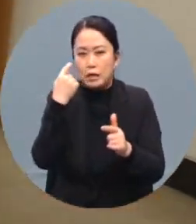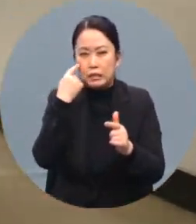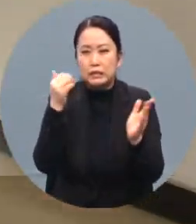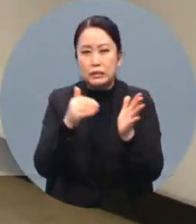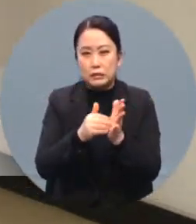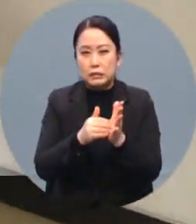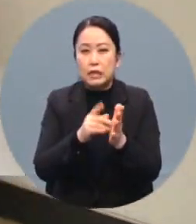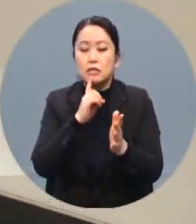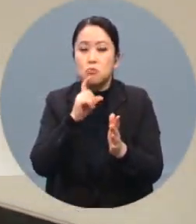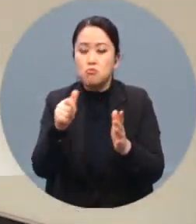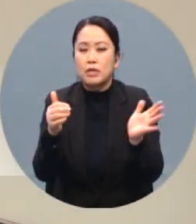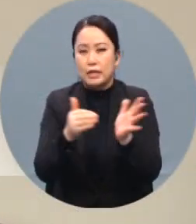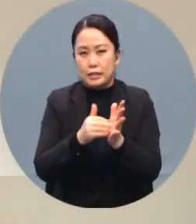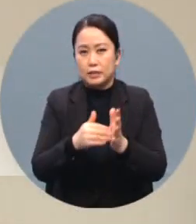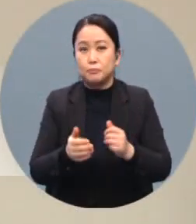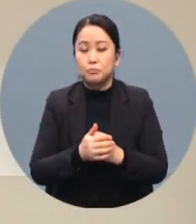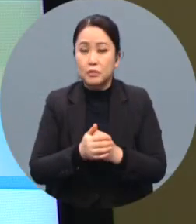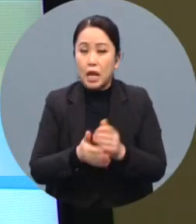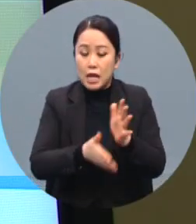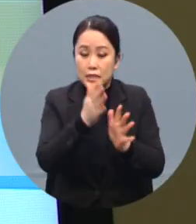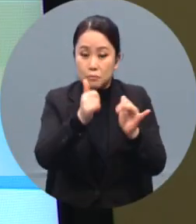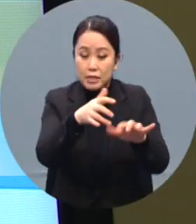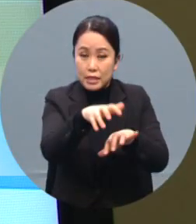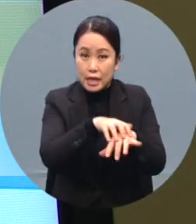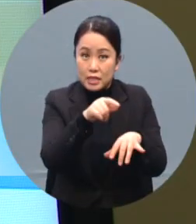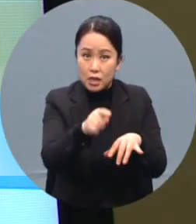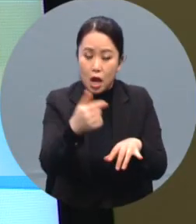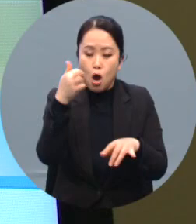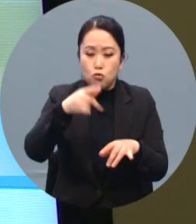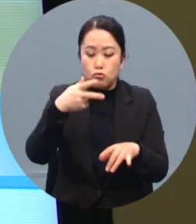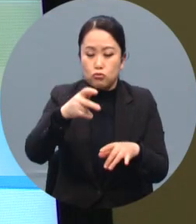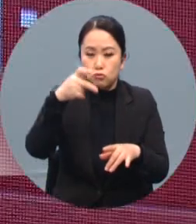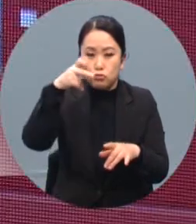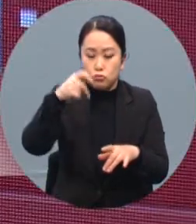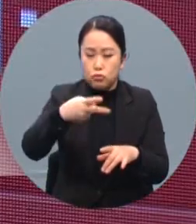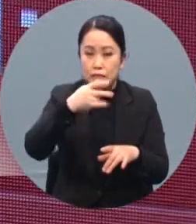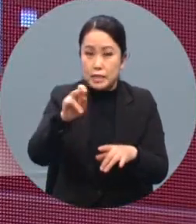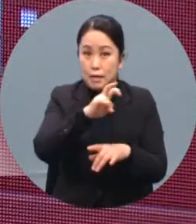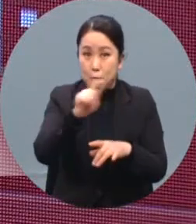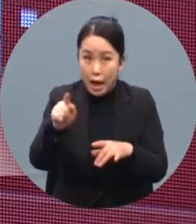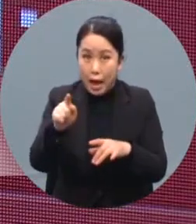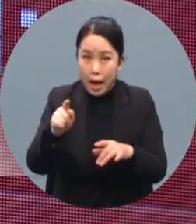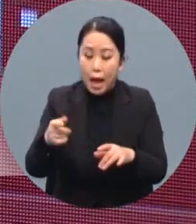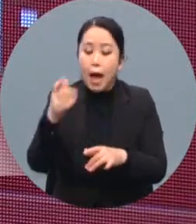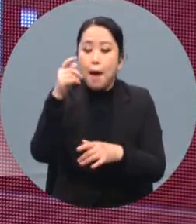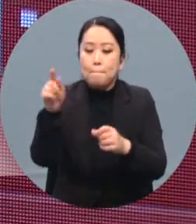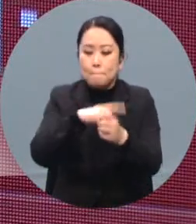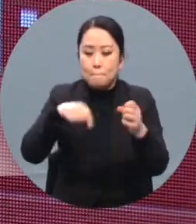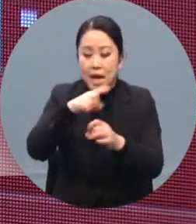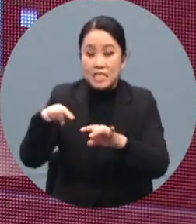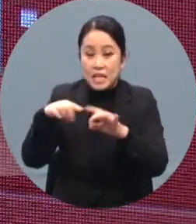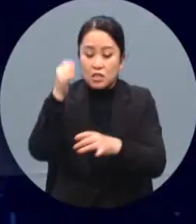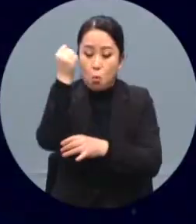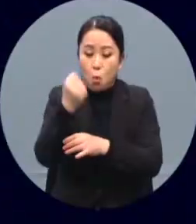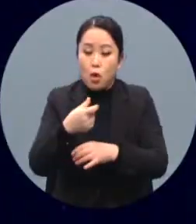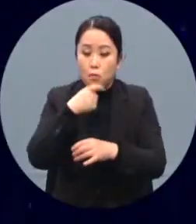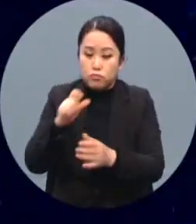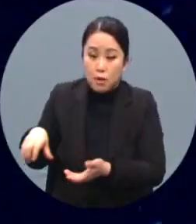시민단체가 도쿄전력을 상대로 낸 후쿠시마 방사능 오염수 해양 방류 금지 민사소송이 부산지법에서